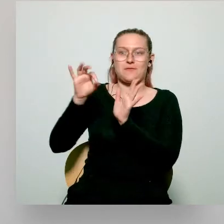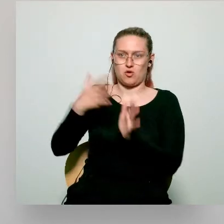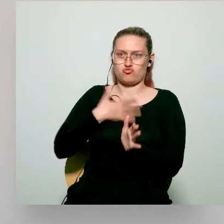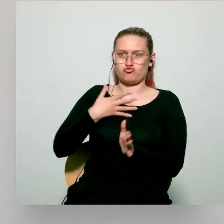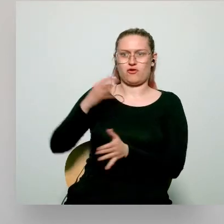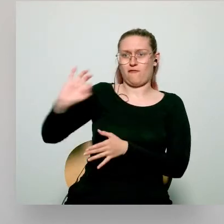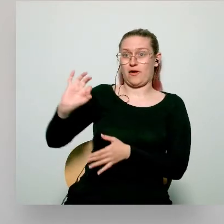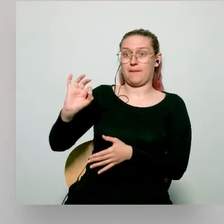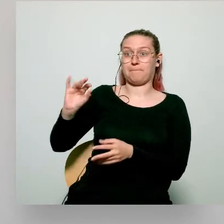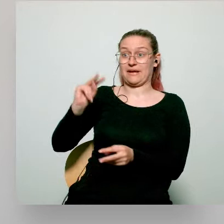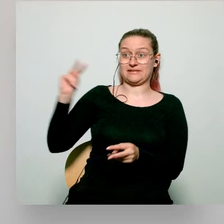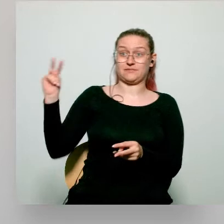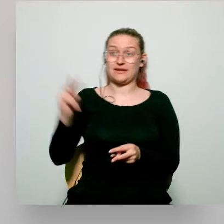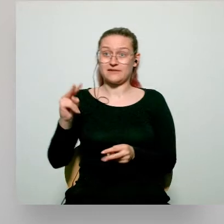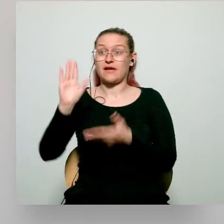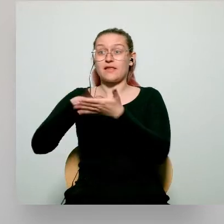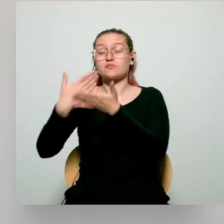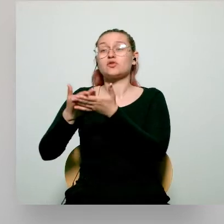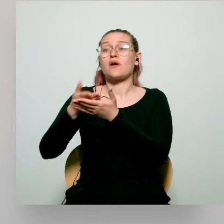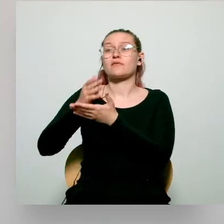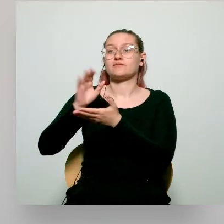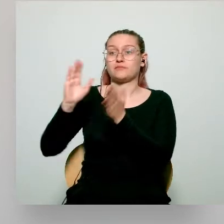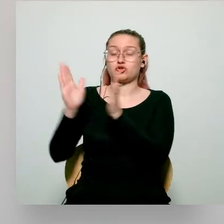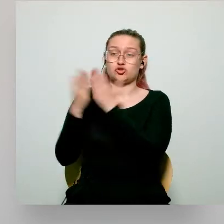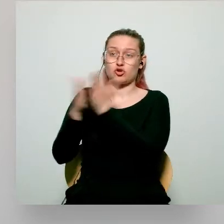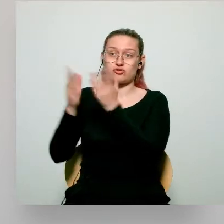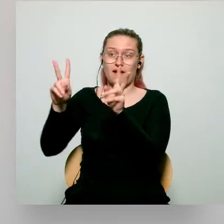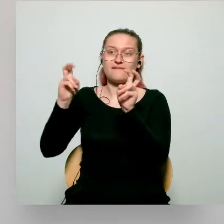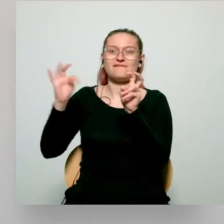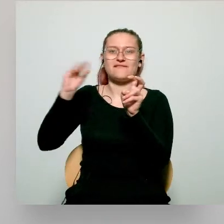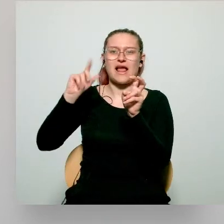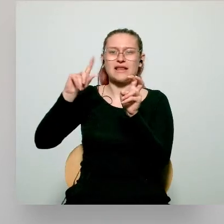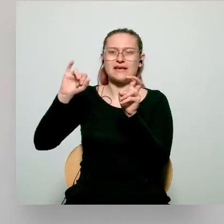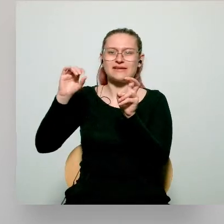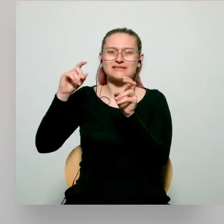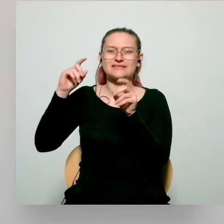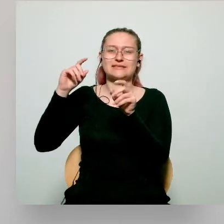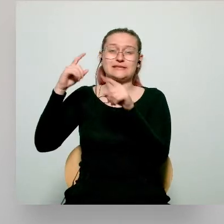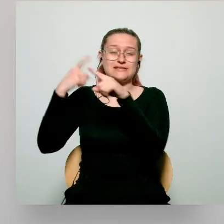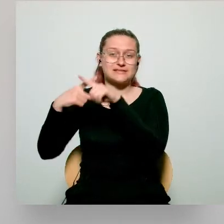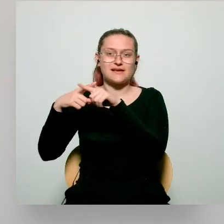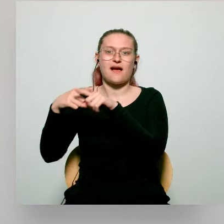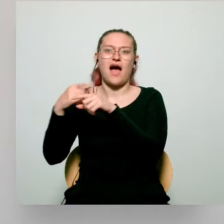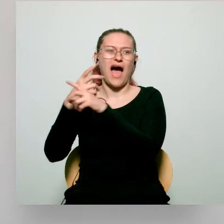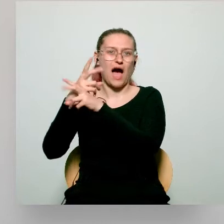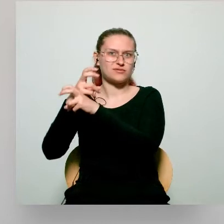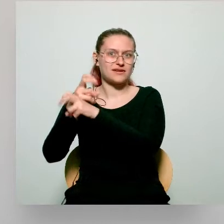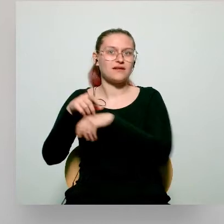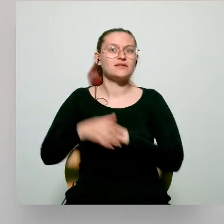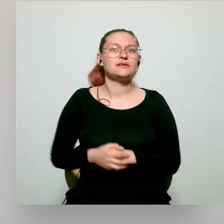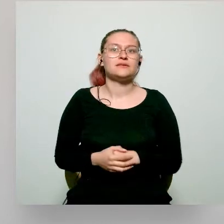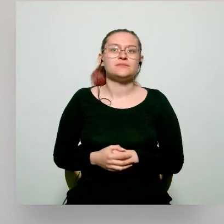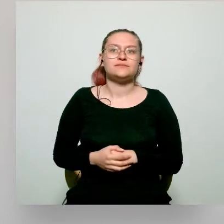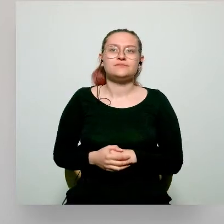wyrażona chociażby w książce Felix Austria, no, przywołuje jeszcze pewien kontekst do tej dyskusji, który akurat w Polsce jest